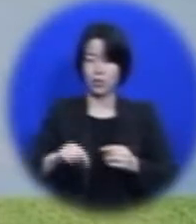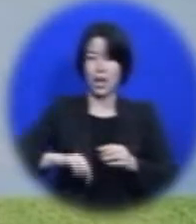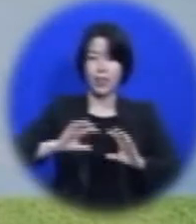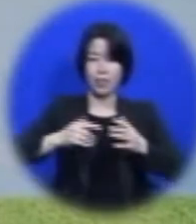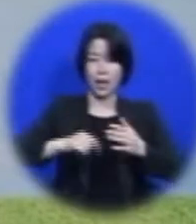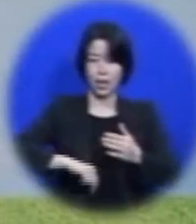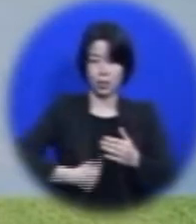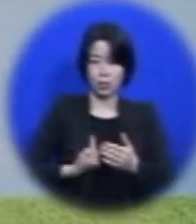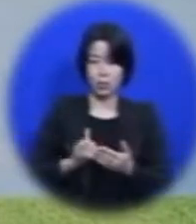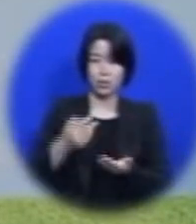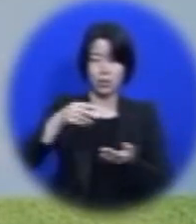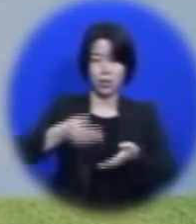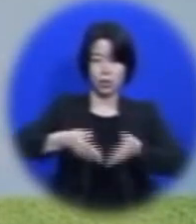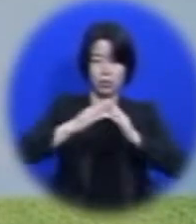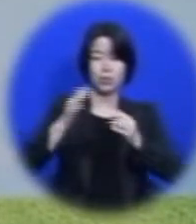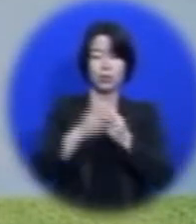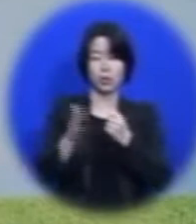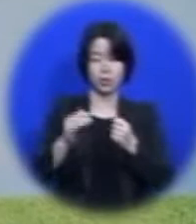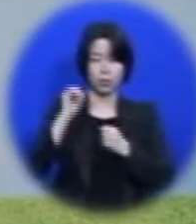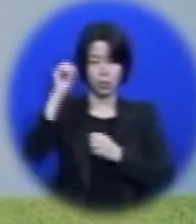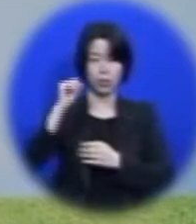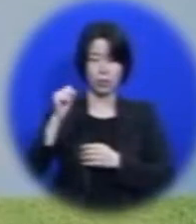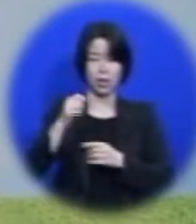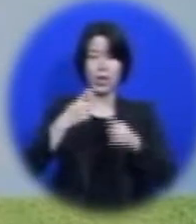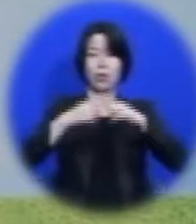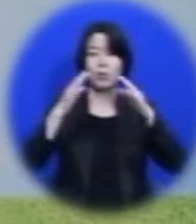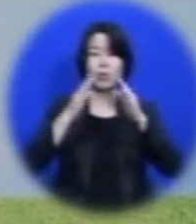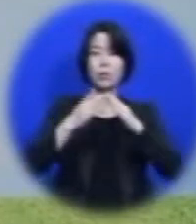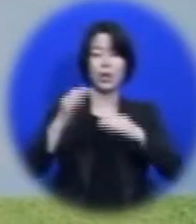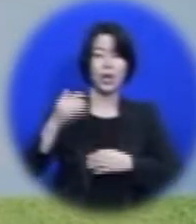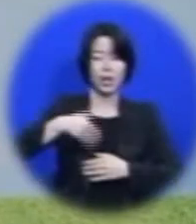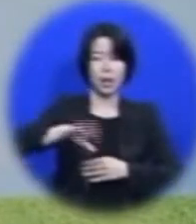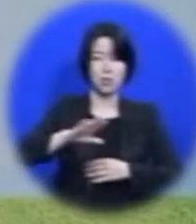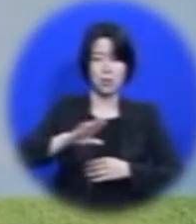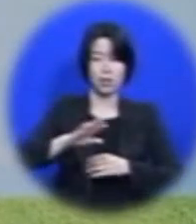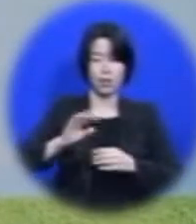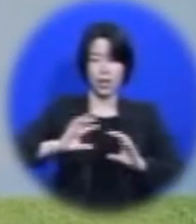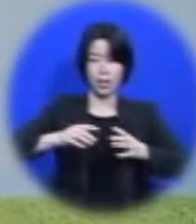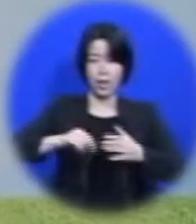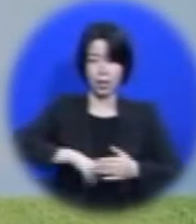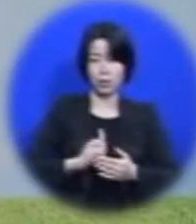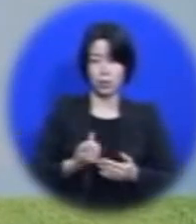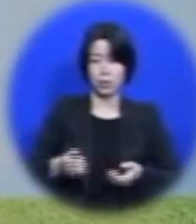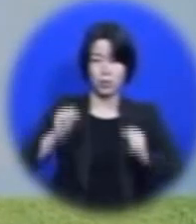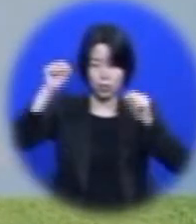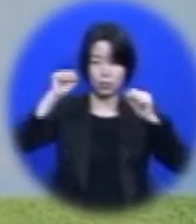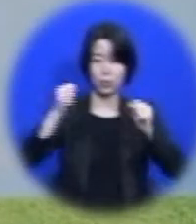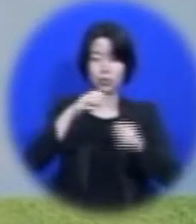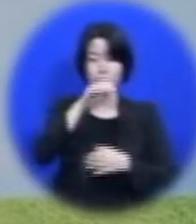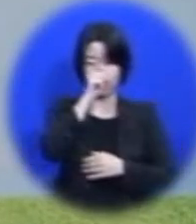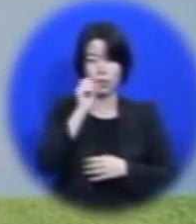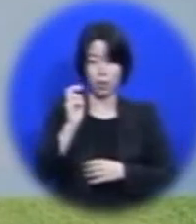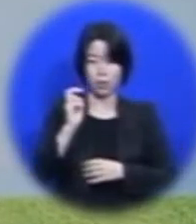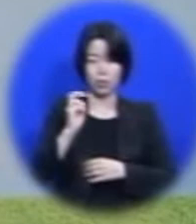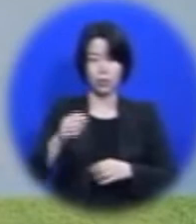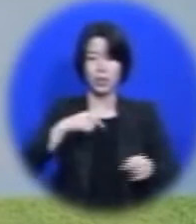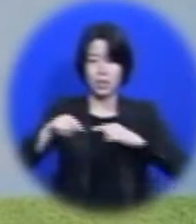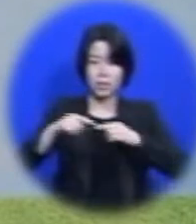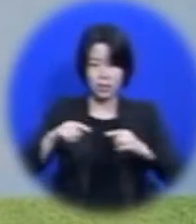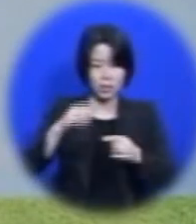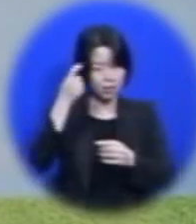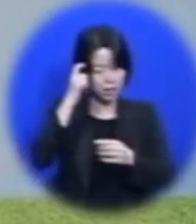때문에 교회에 가면 독립운동하기가 좋을 것 같고 정치적인 계산 때문에 교회에 들어왔던 사람들이